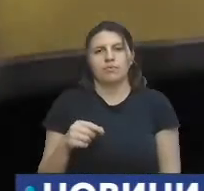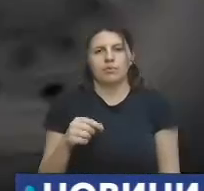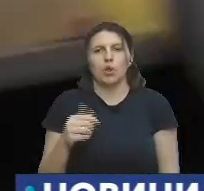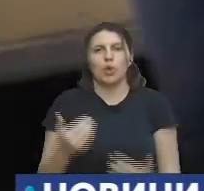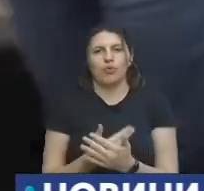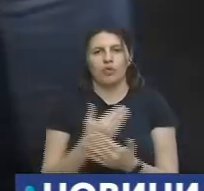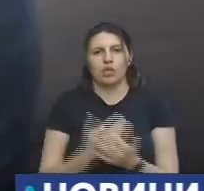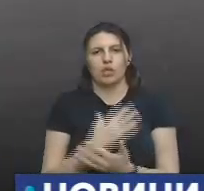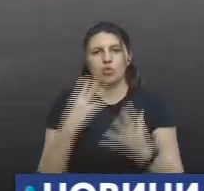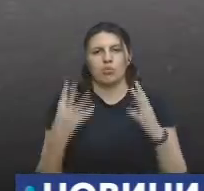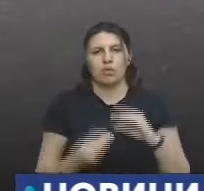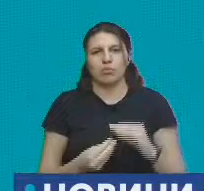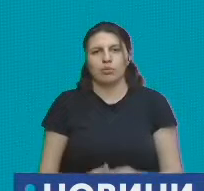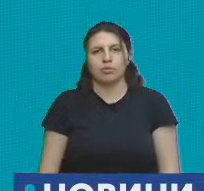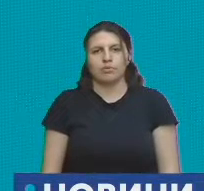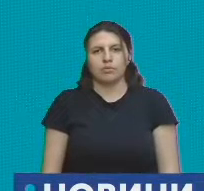Новини на Суспільному.